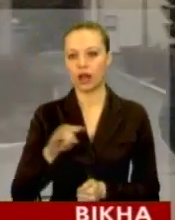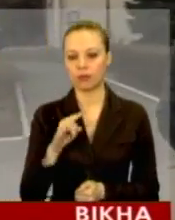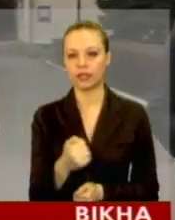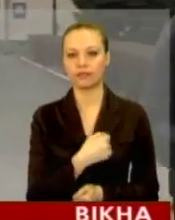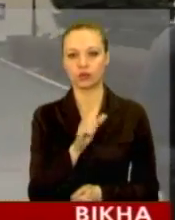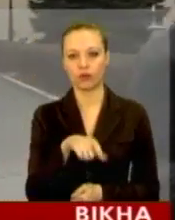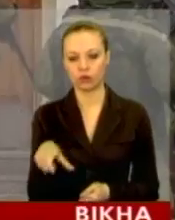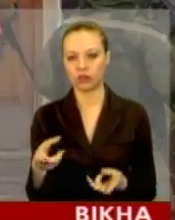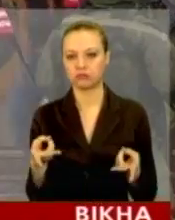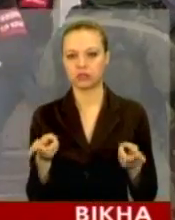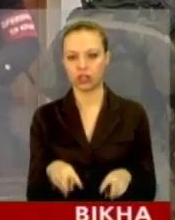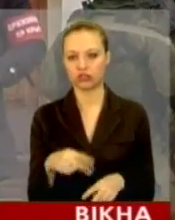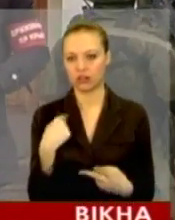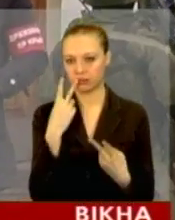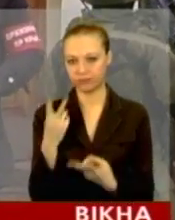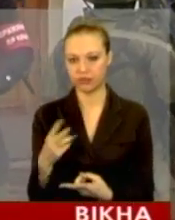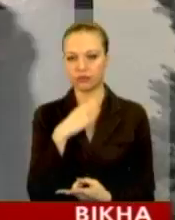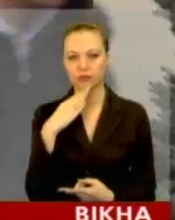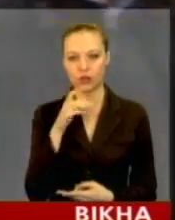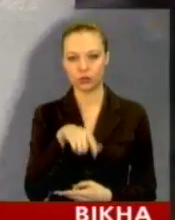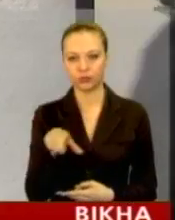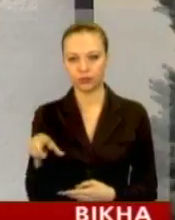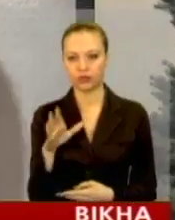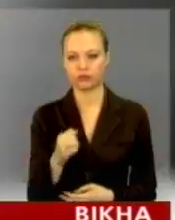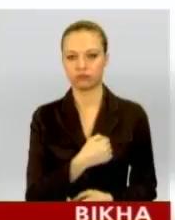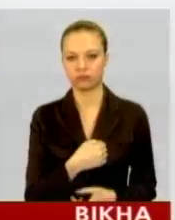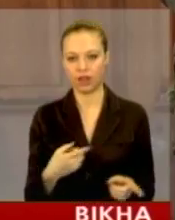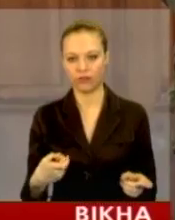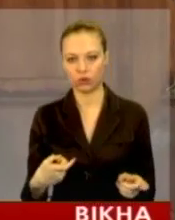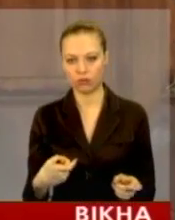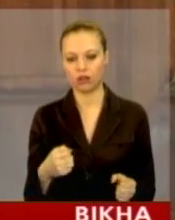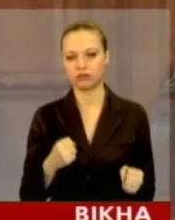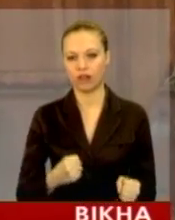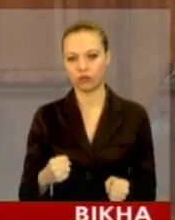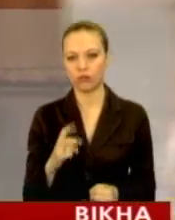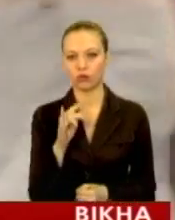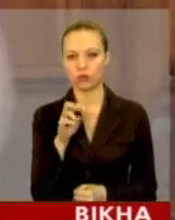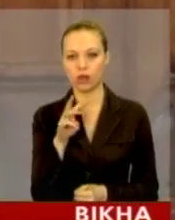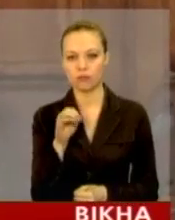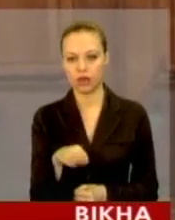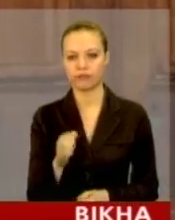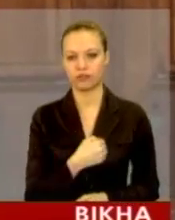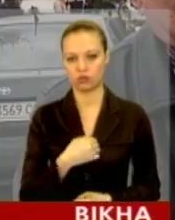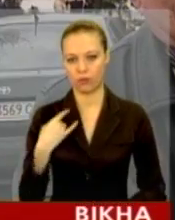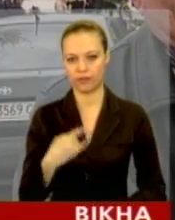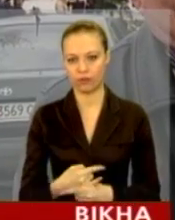військових людей залишається. Ми бачимо там кілька десятків людей, озброєних автоматами, кулеметами у військовій